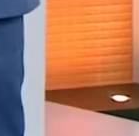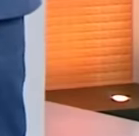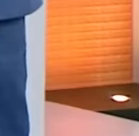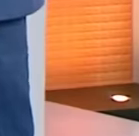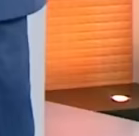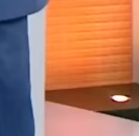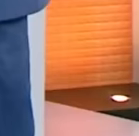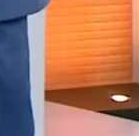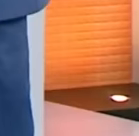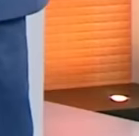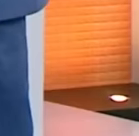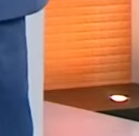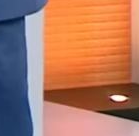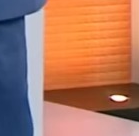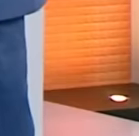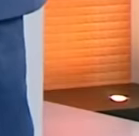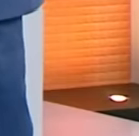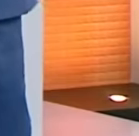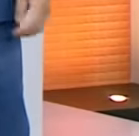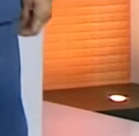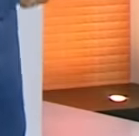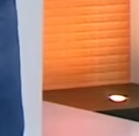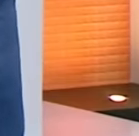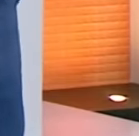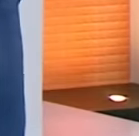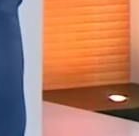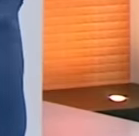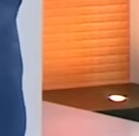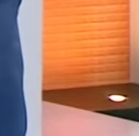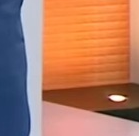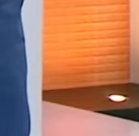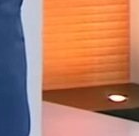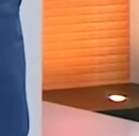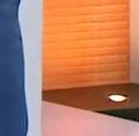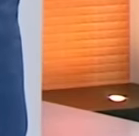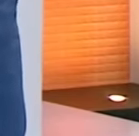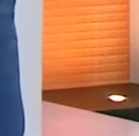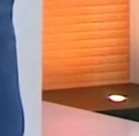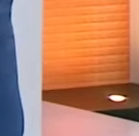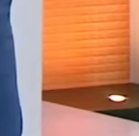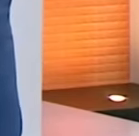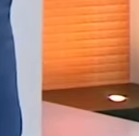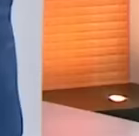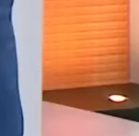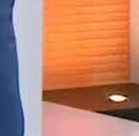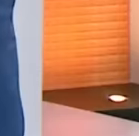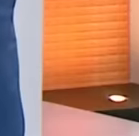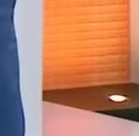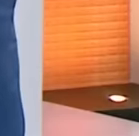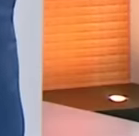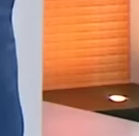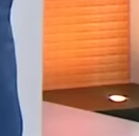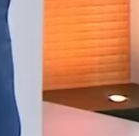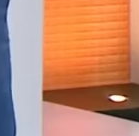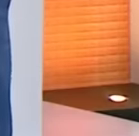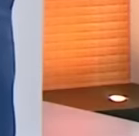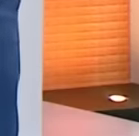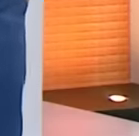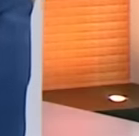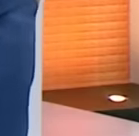balita. Mag-subscribe sa GMA Integrated News sa YouTube. Sa mga kapuso abroad, subaybayan nyo kami sa GMA Pinoy